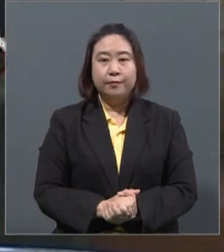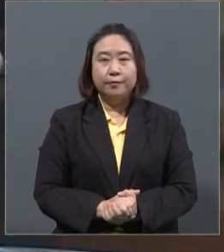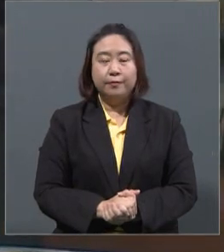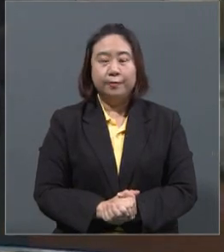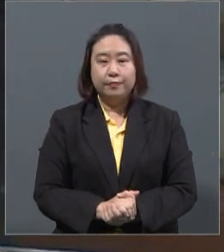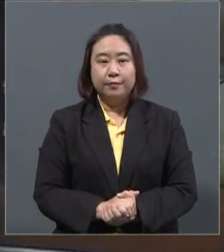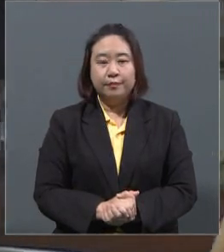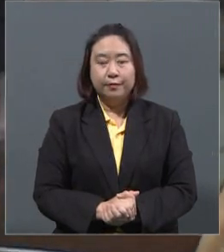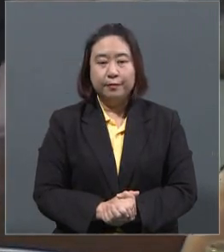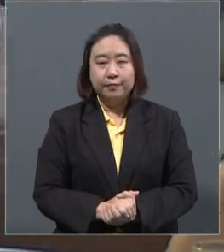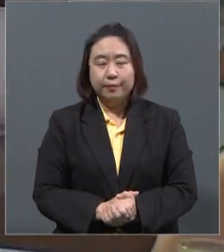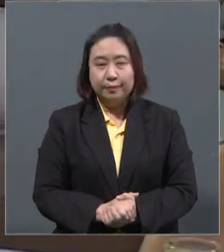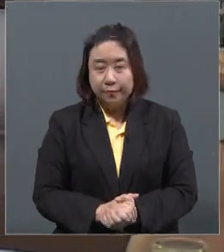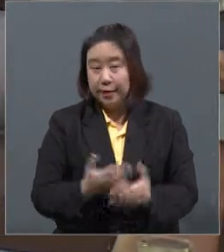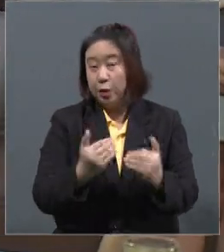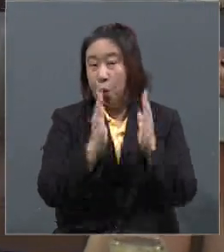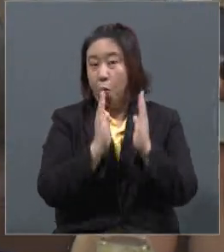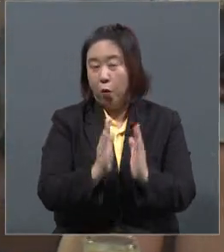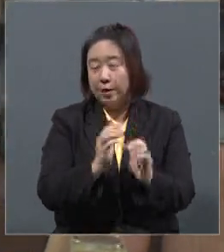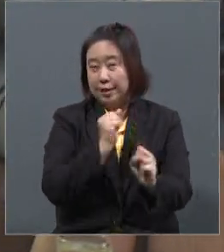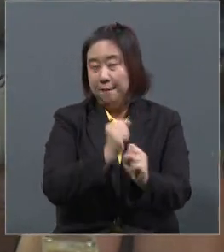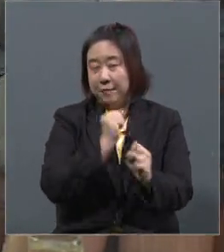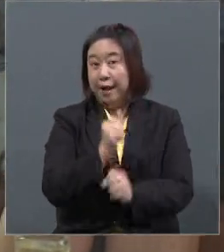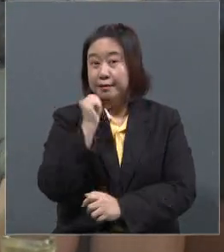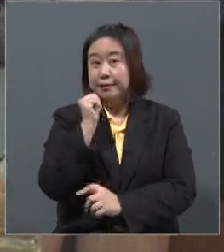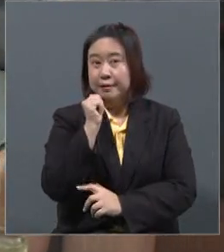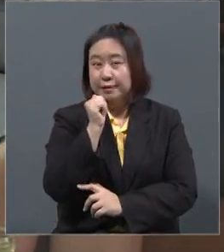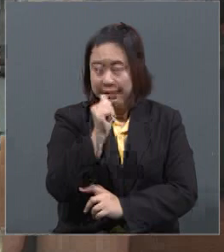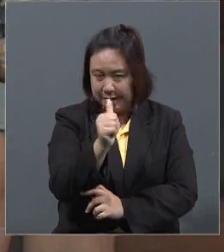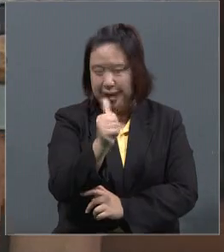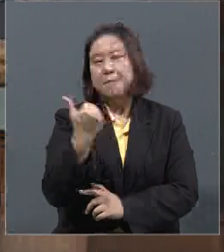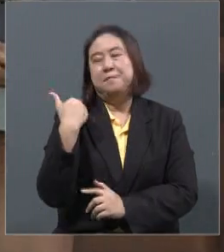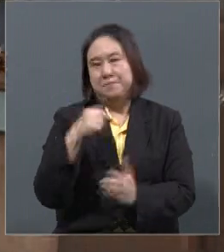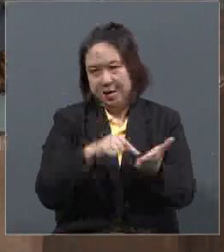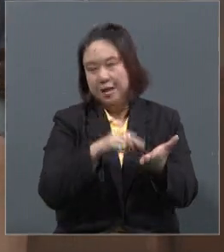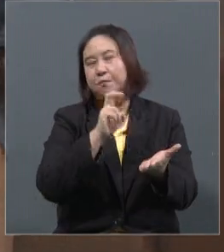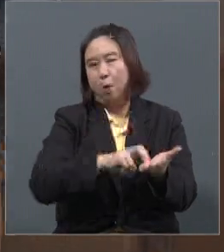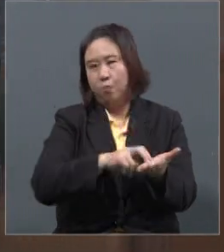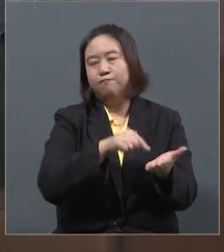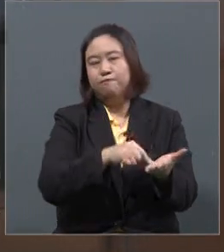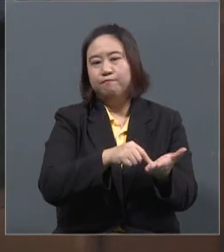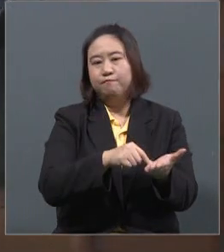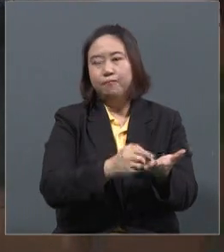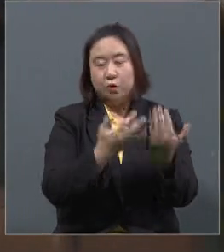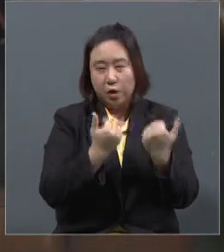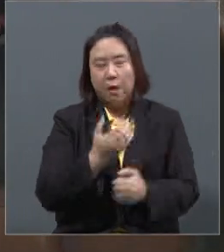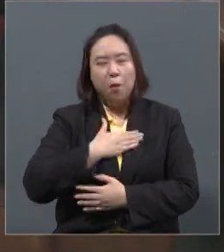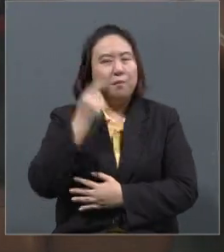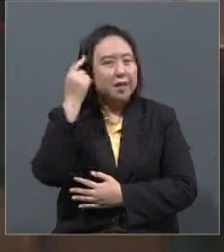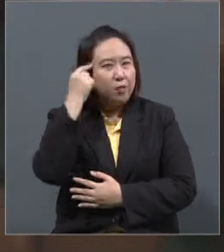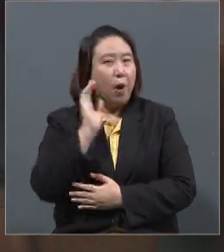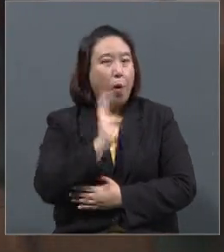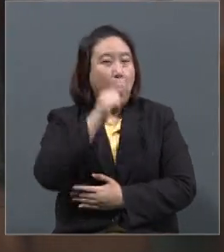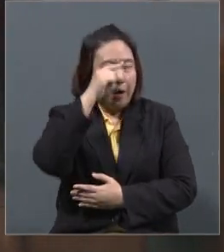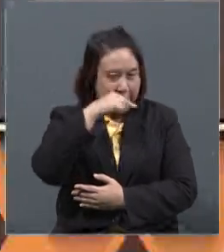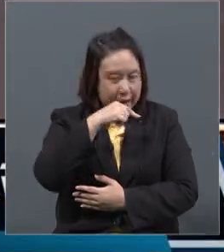และการมีฟาซิลิตี้สำหรับคนที่ทำงานดีพอซึ่งผมมั่นใจว่าฟาซิลิตี้ของเมืองไทยเป็น